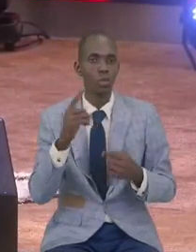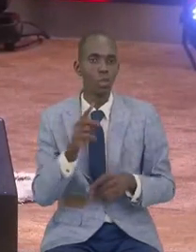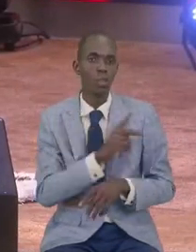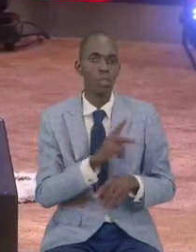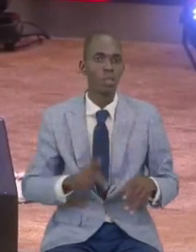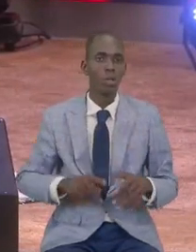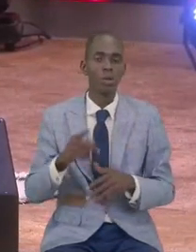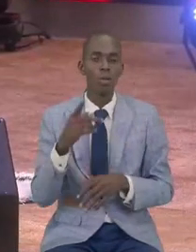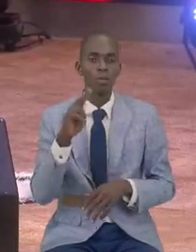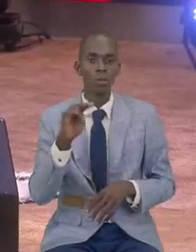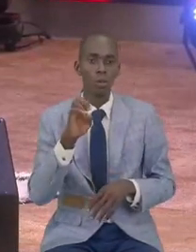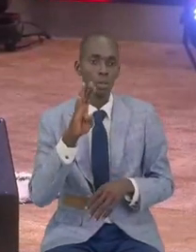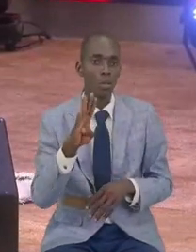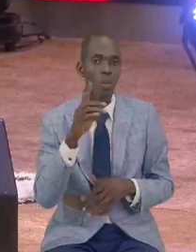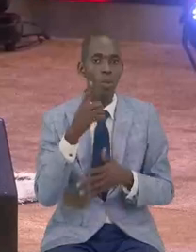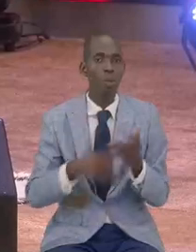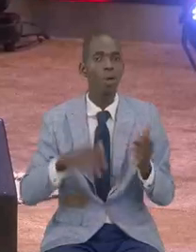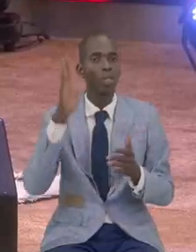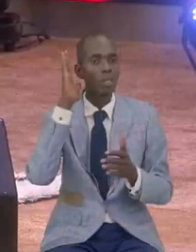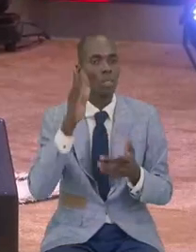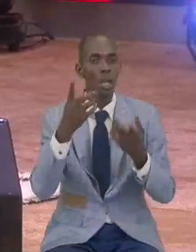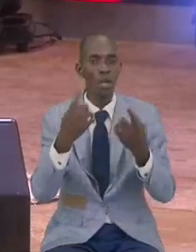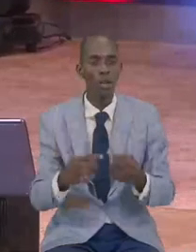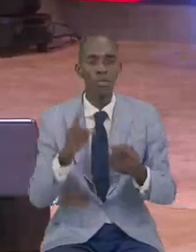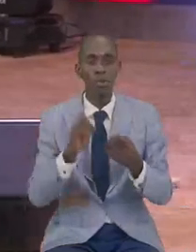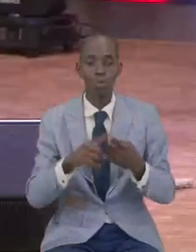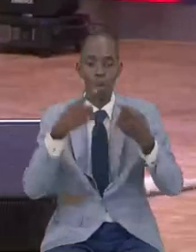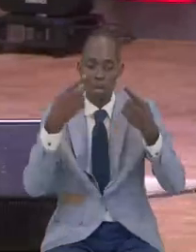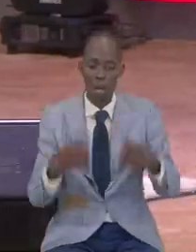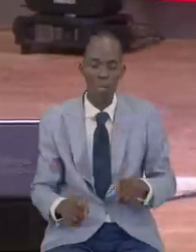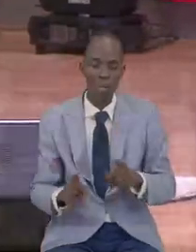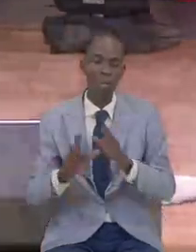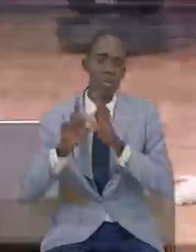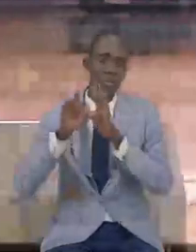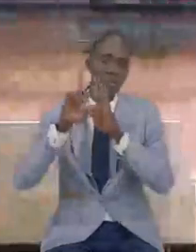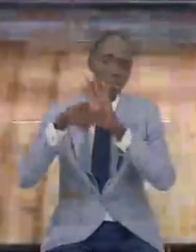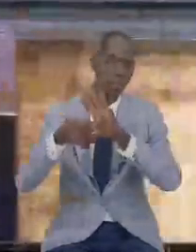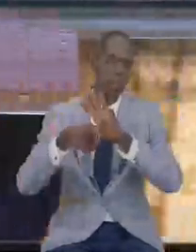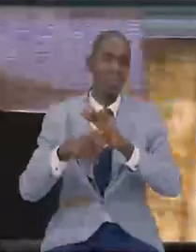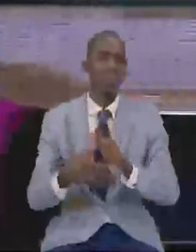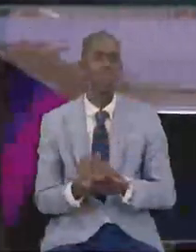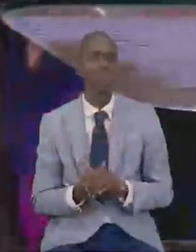au roi Nebuchadnezzar ce qui doit arriver après cela.